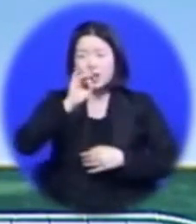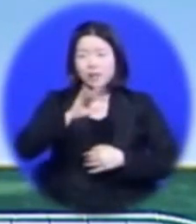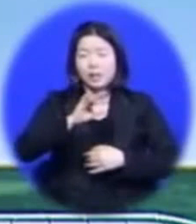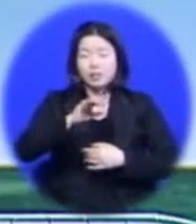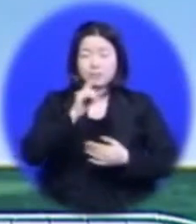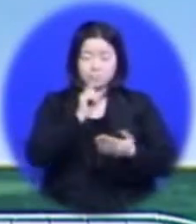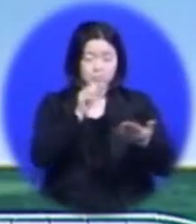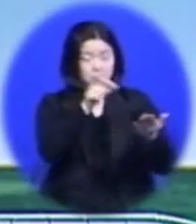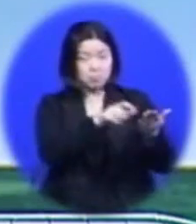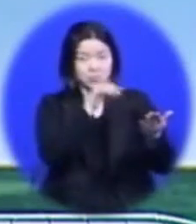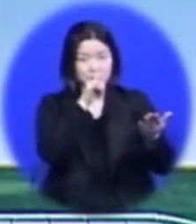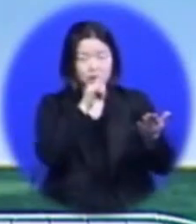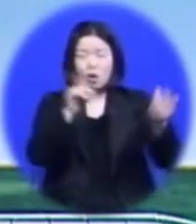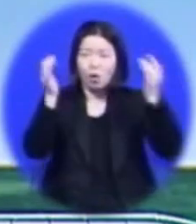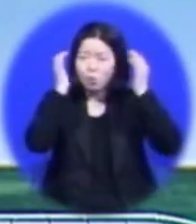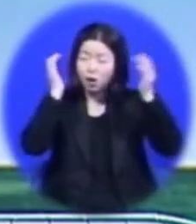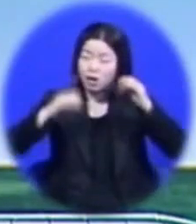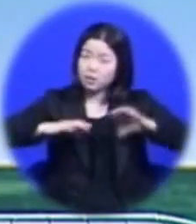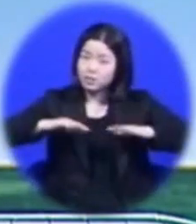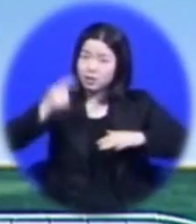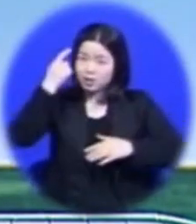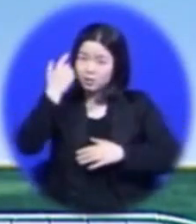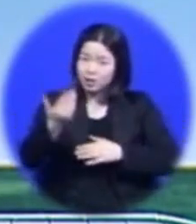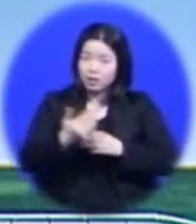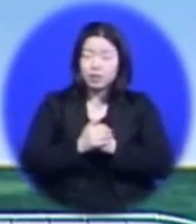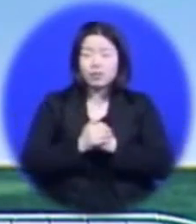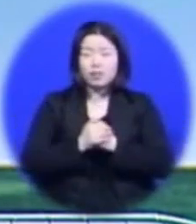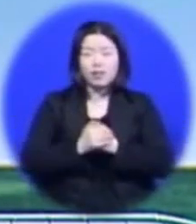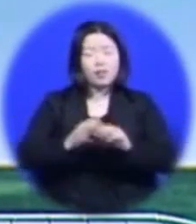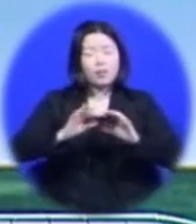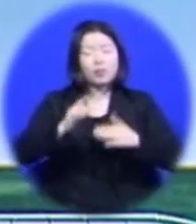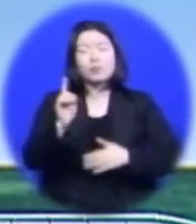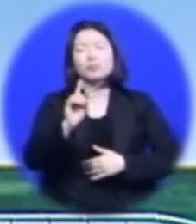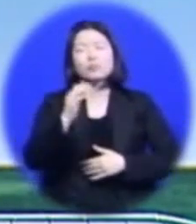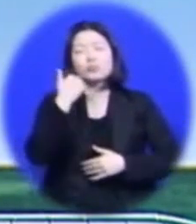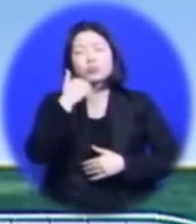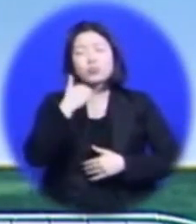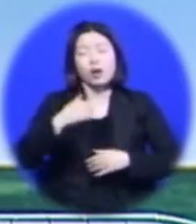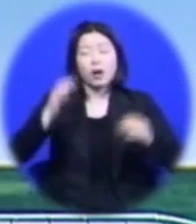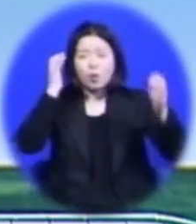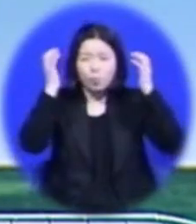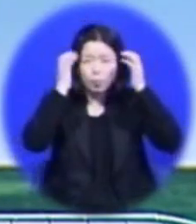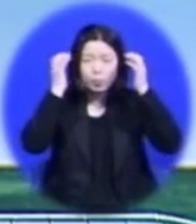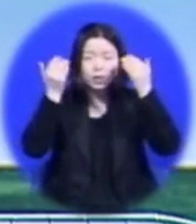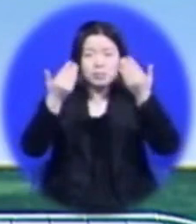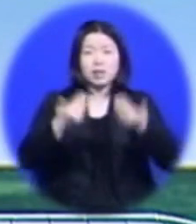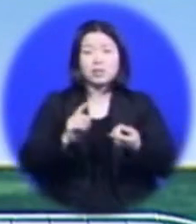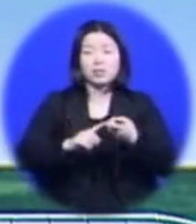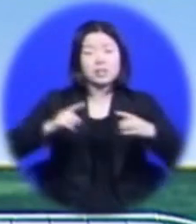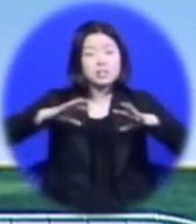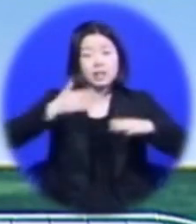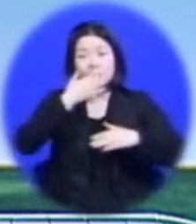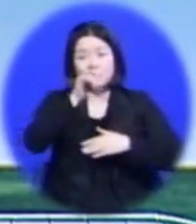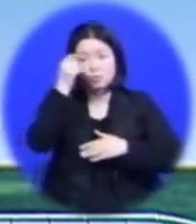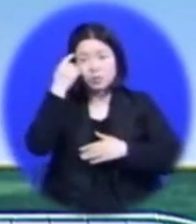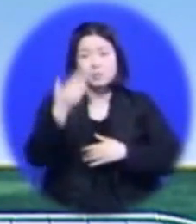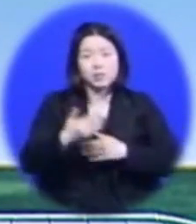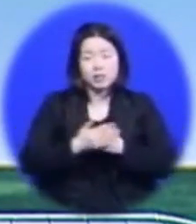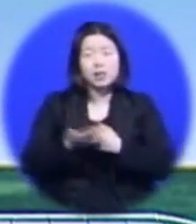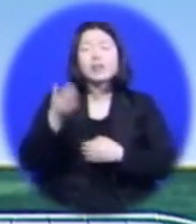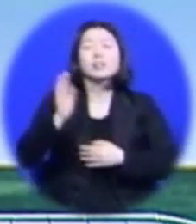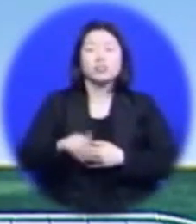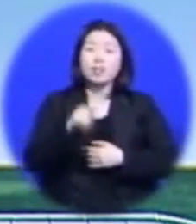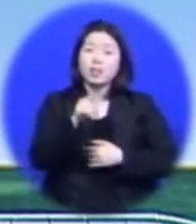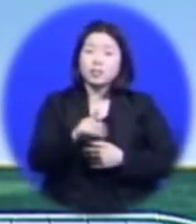나옵니다. 환난을 자랑하다니. 아니, 세상에 환난을 당한 것을 자랑할 사람이 있겠습니까? 그런데 여러분,